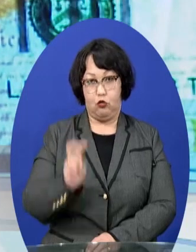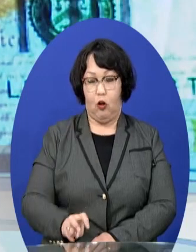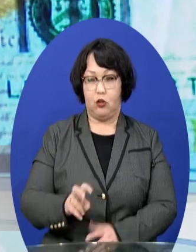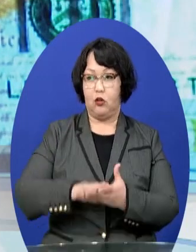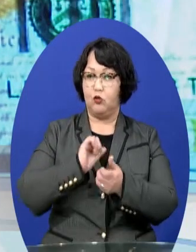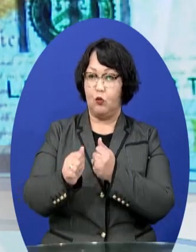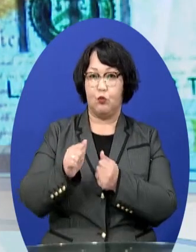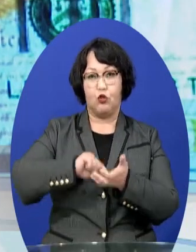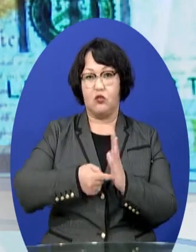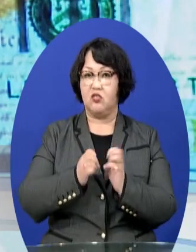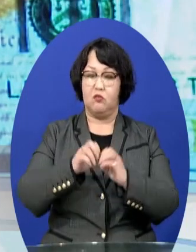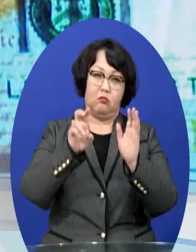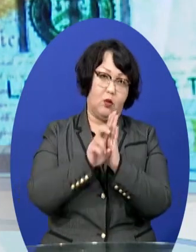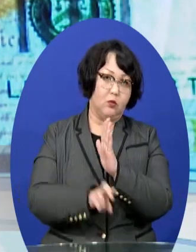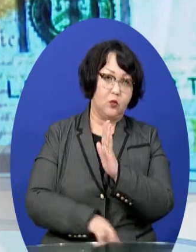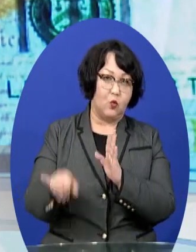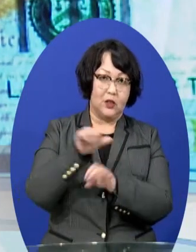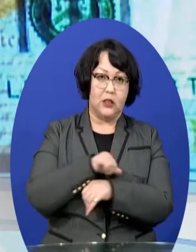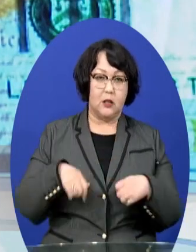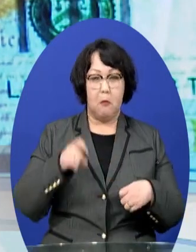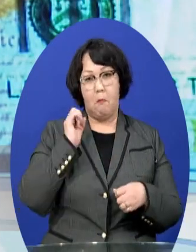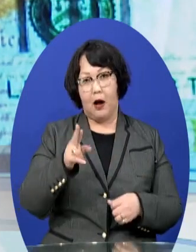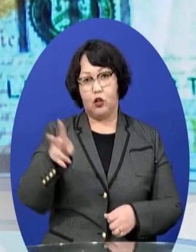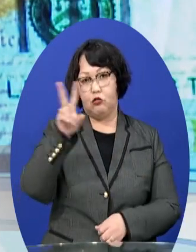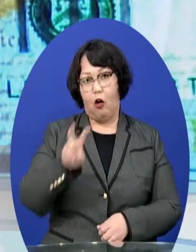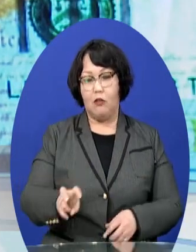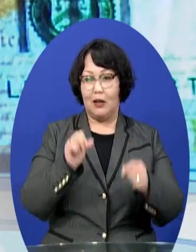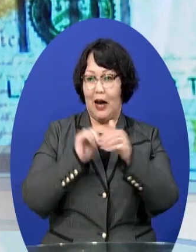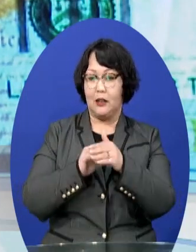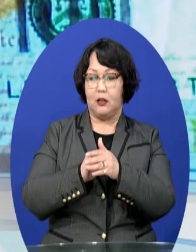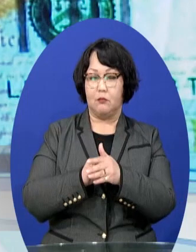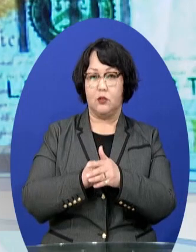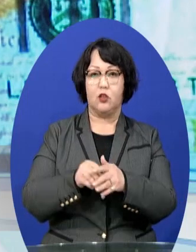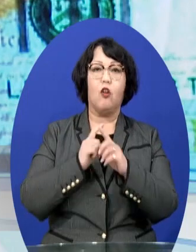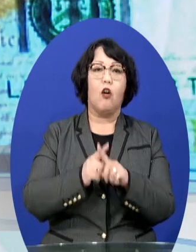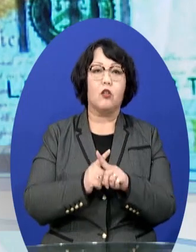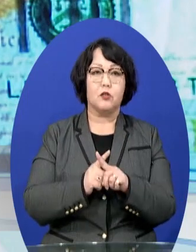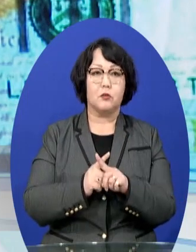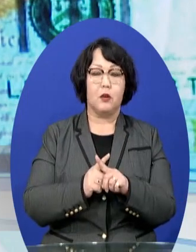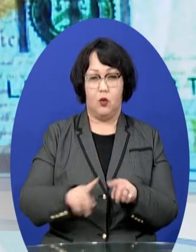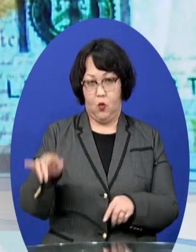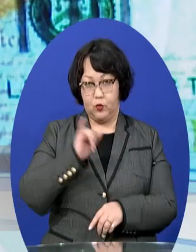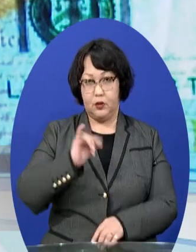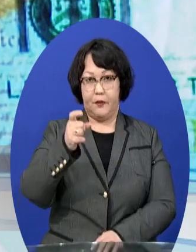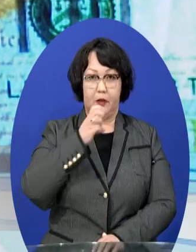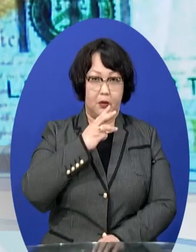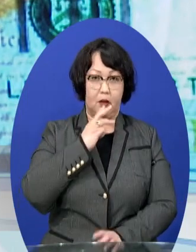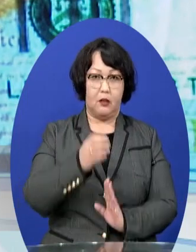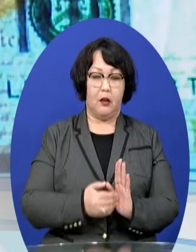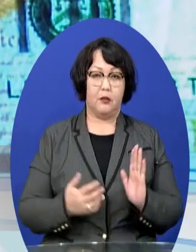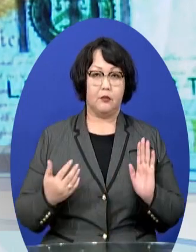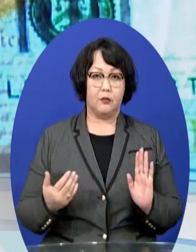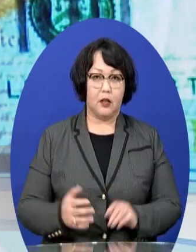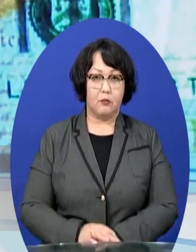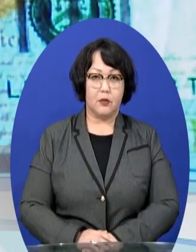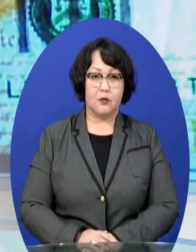болжээ. Түүнчлэн тус улсын иргэд банкнд долларын хадгаламж байршуулахыг хориглож байгаа юм байна. Энэ талаар тус улсын хэвлэл мэдээллийн хэрэгслүүдээр мэдээлж